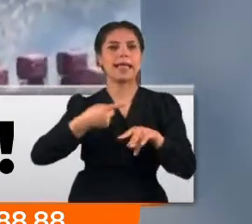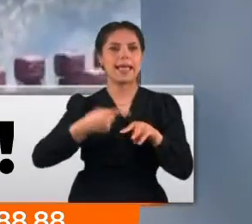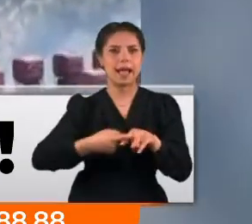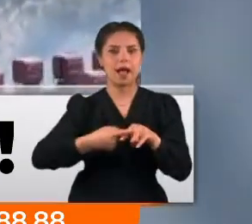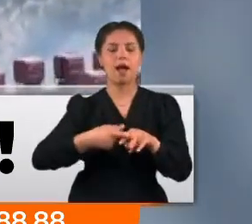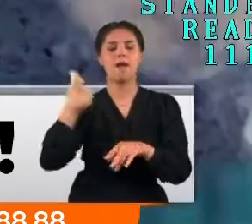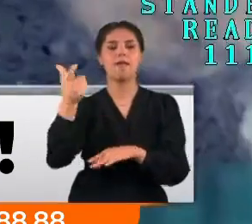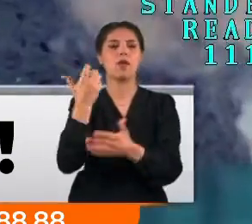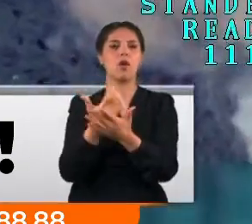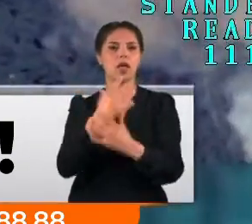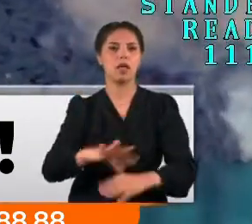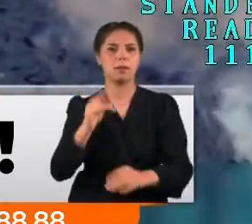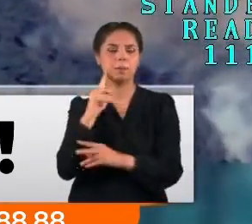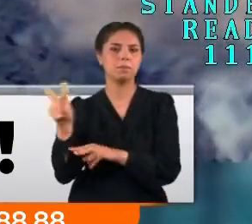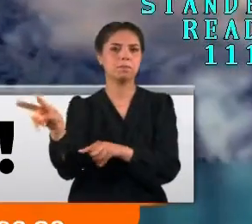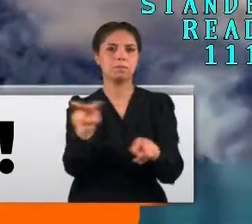böyle görüntülendi.